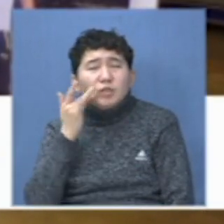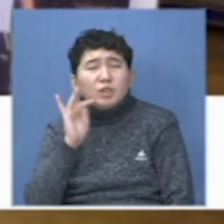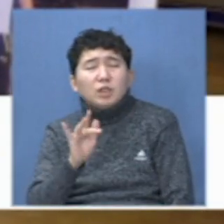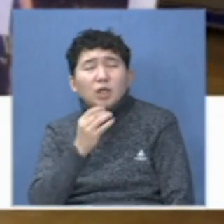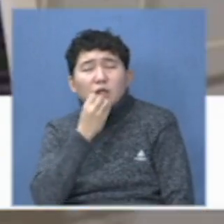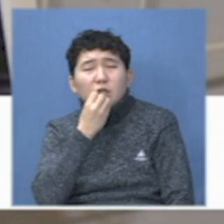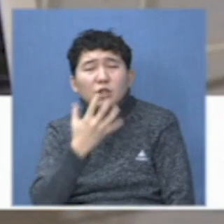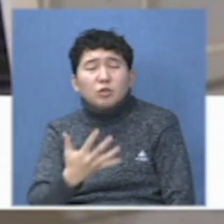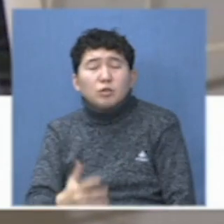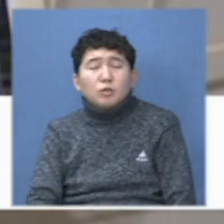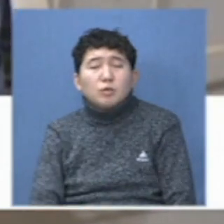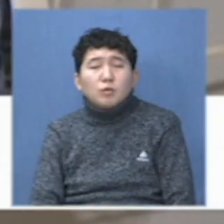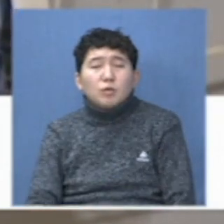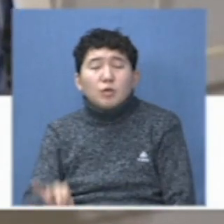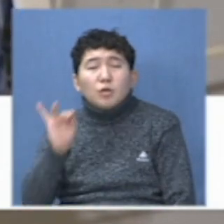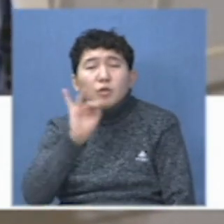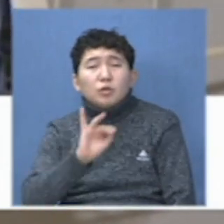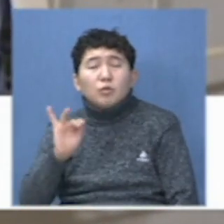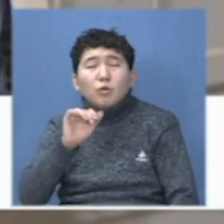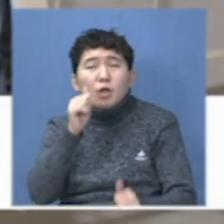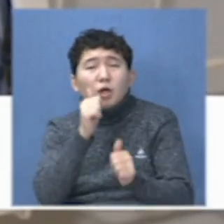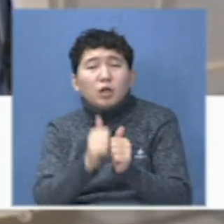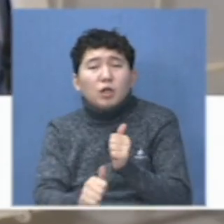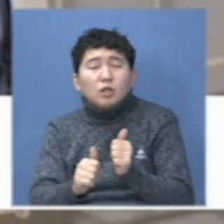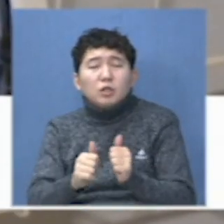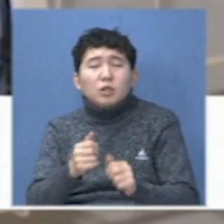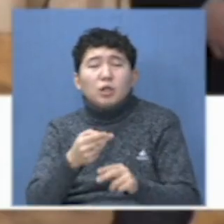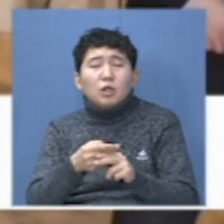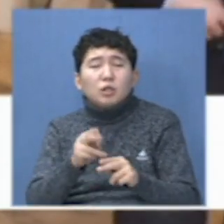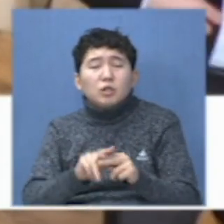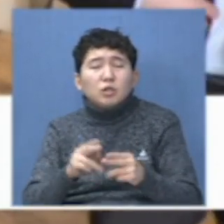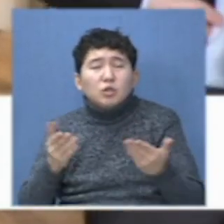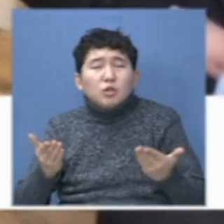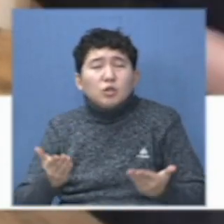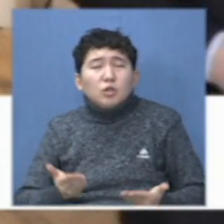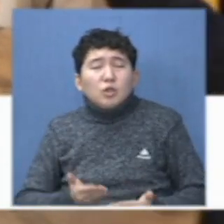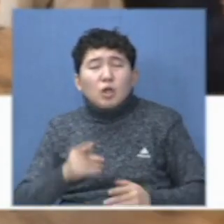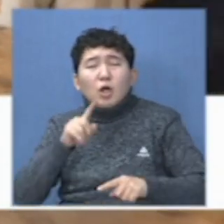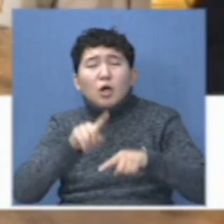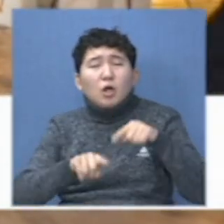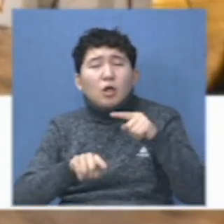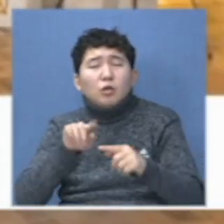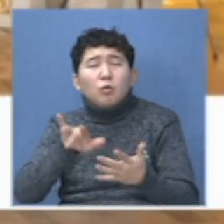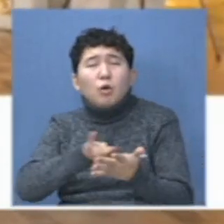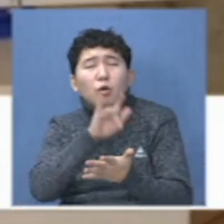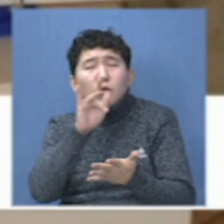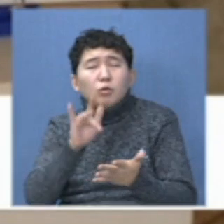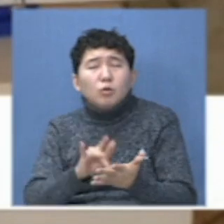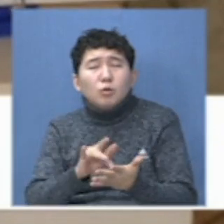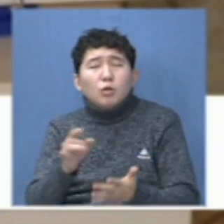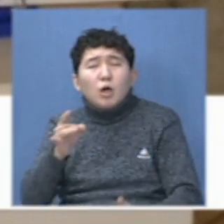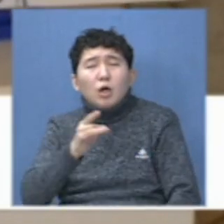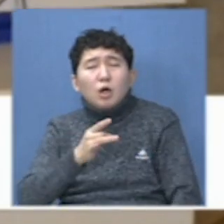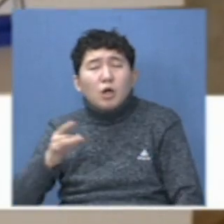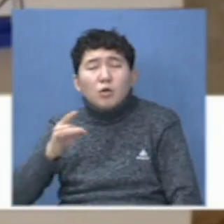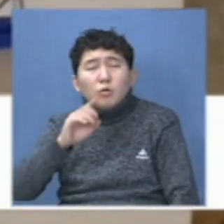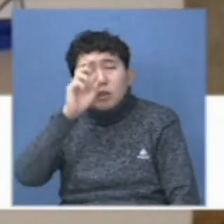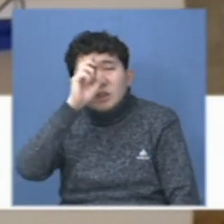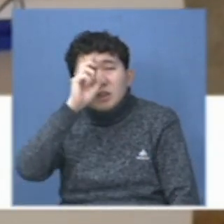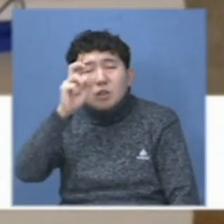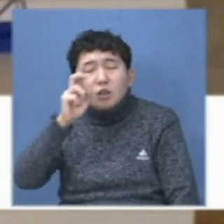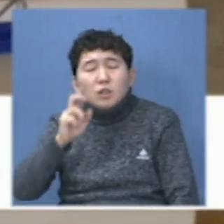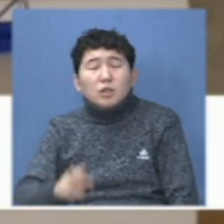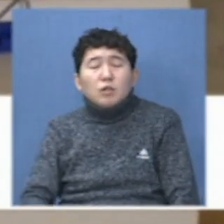многое рассказать. Ведь история каждого – это целая летопись жизни родного города, района, страны. И даже будучи на